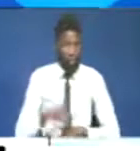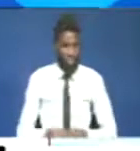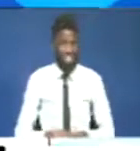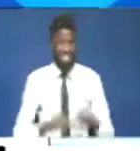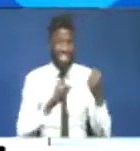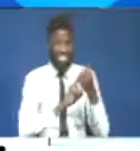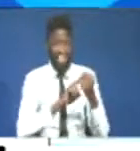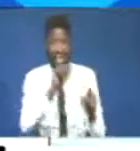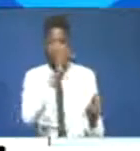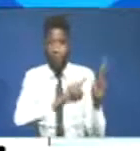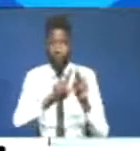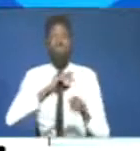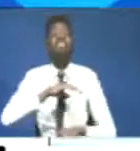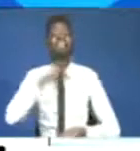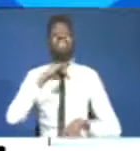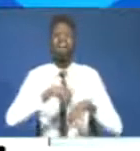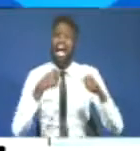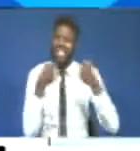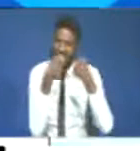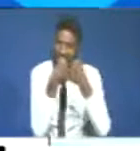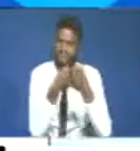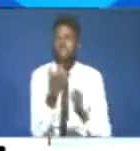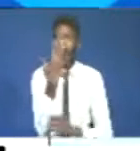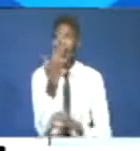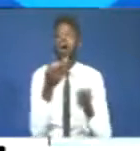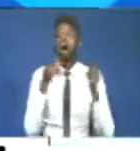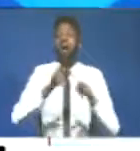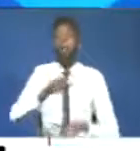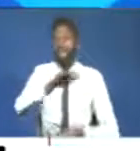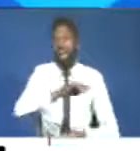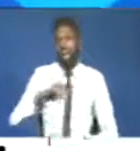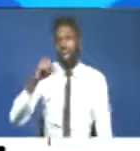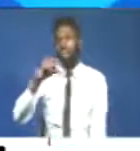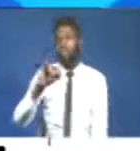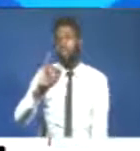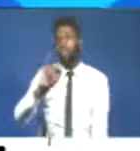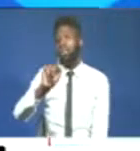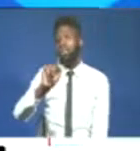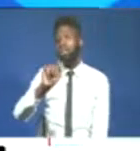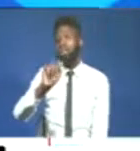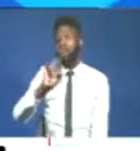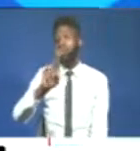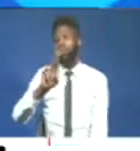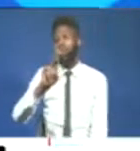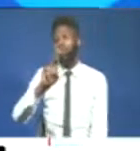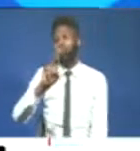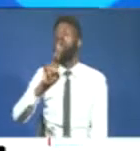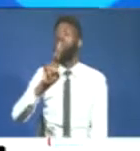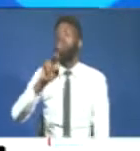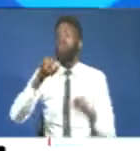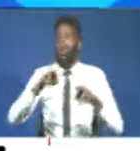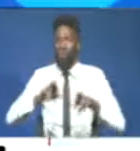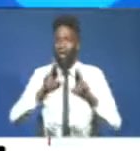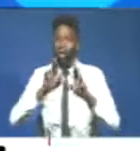katika ajali tano zilizotokea katika sehemu ya Gitaru kuelekea Ruaka, ya barabara